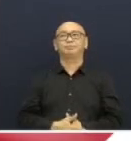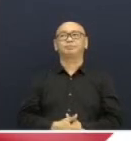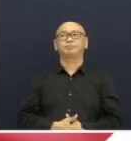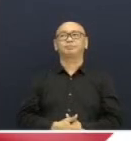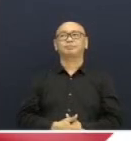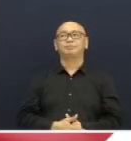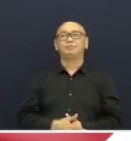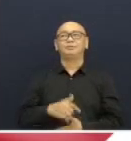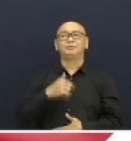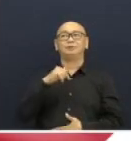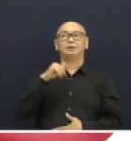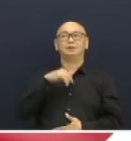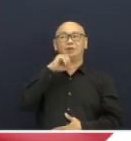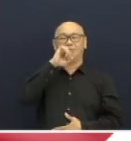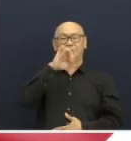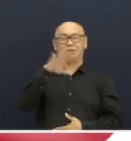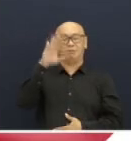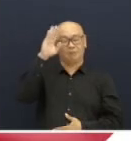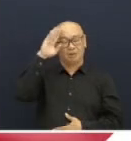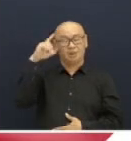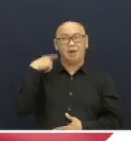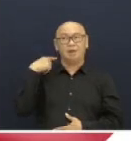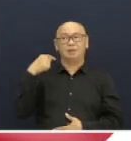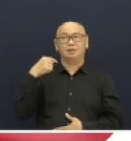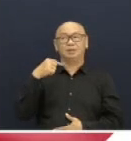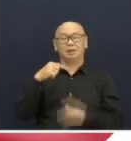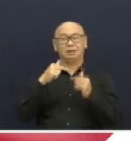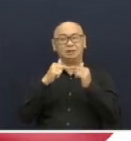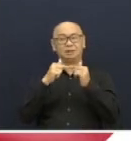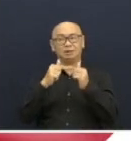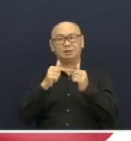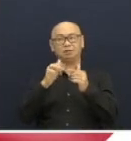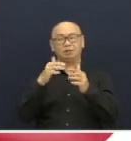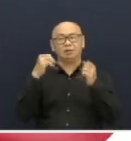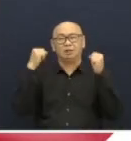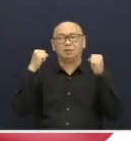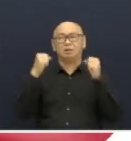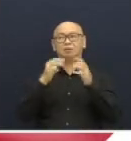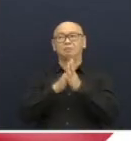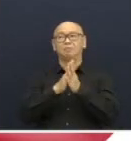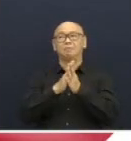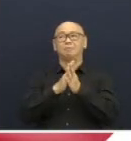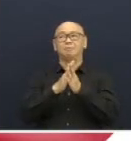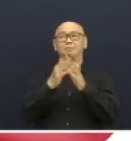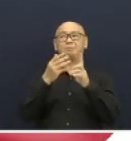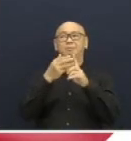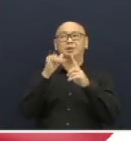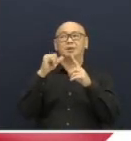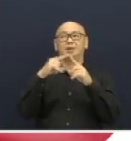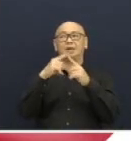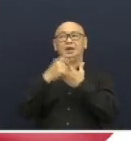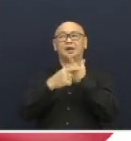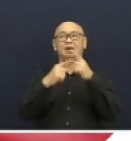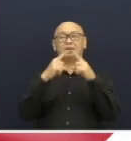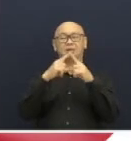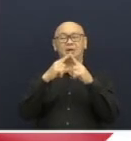Bahwa yang disampaikan oleh Mas Hendy itu adalah kesehatan dengan biaya UHC, itu kewenangan kota Mas.